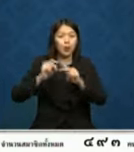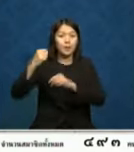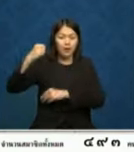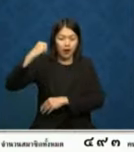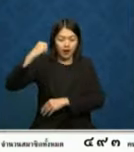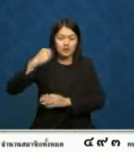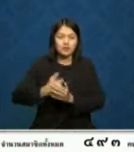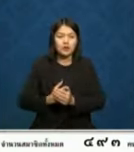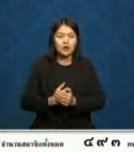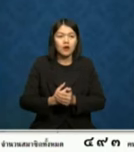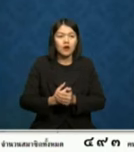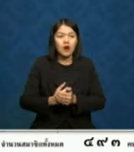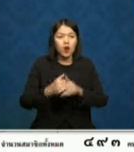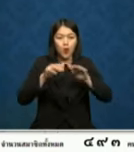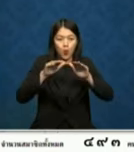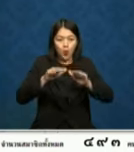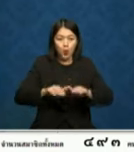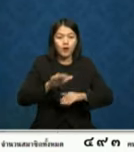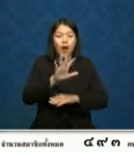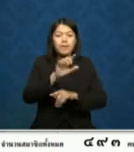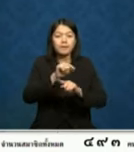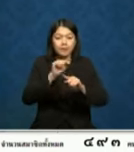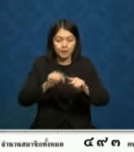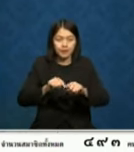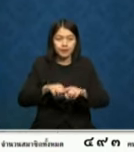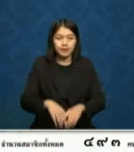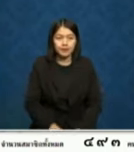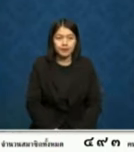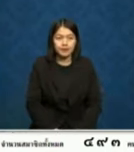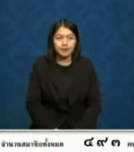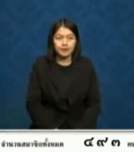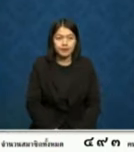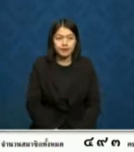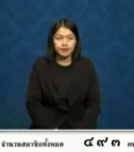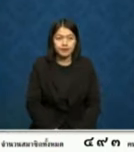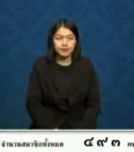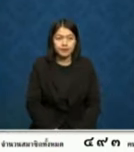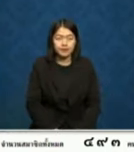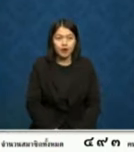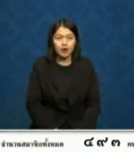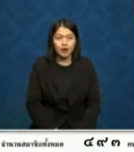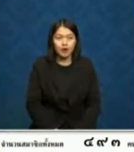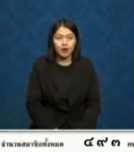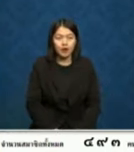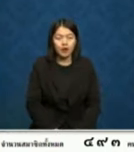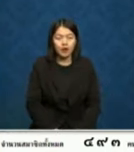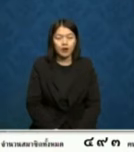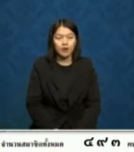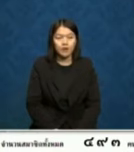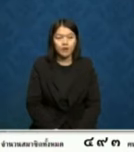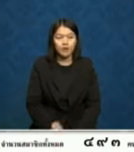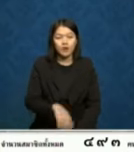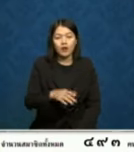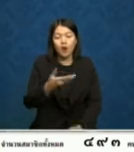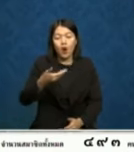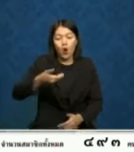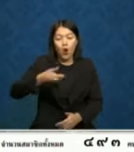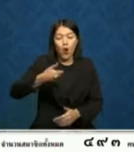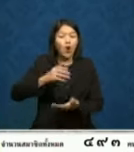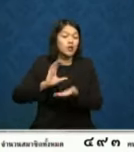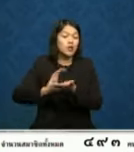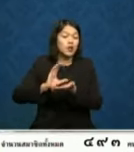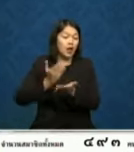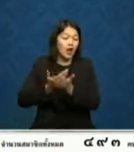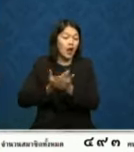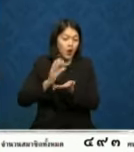งานโดยขอเสนอปับลด 5%ค่ะดิฉันขอตั้งข้อสังเกตการของบประมาณในส่วน